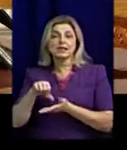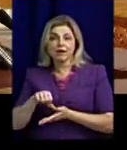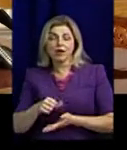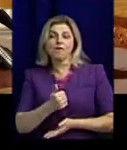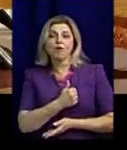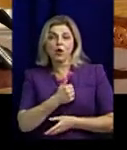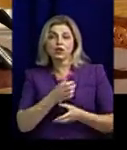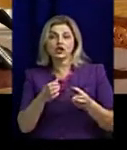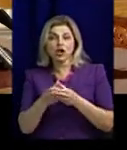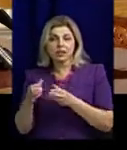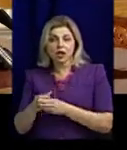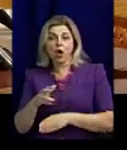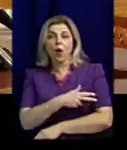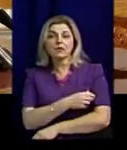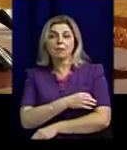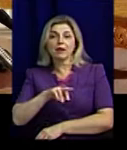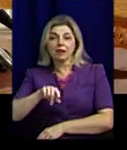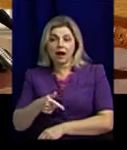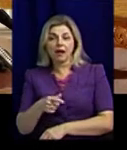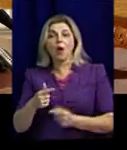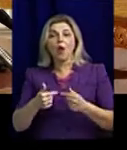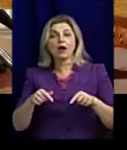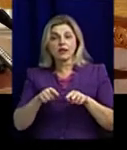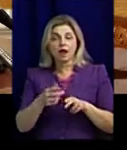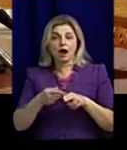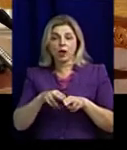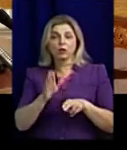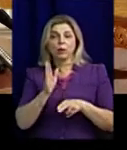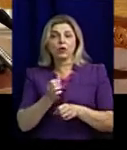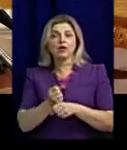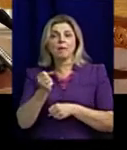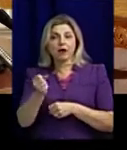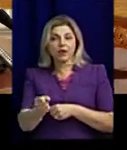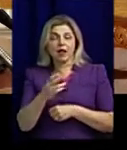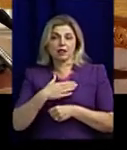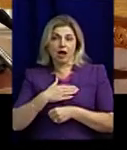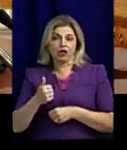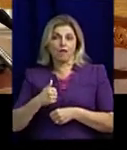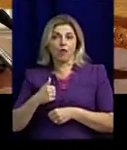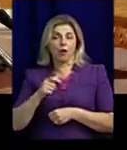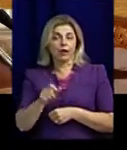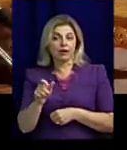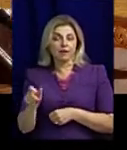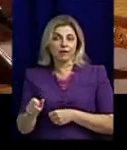шпиталю, тобто організацій, які будуть направляти наших воїнів,